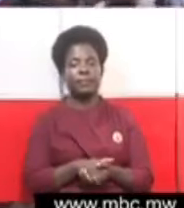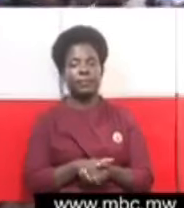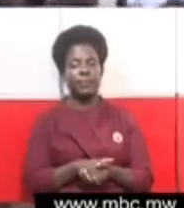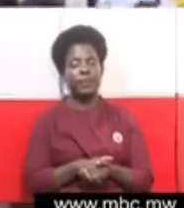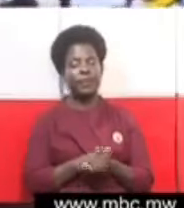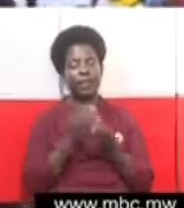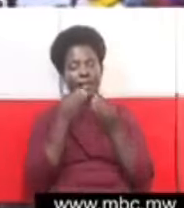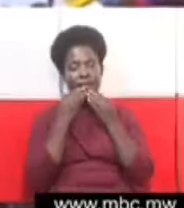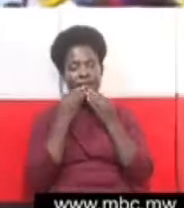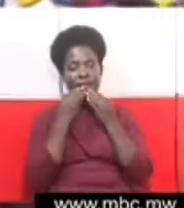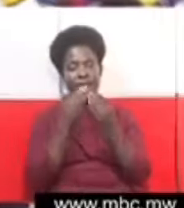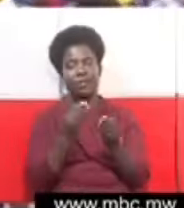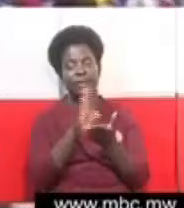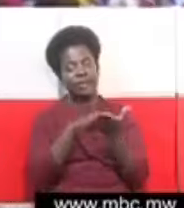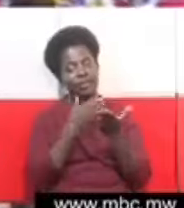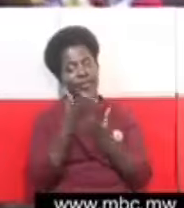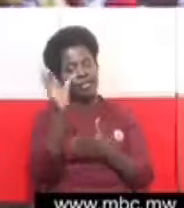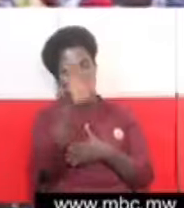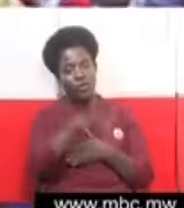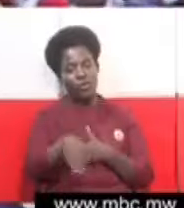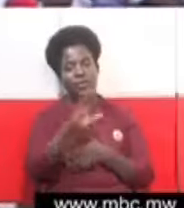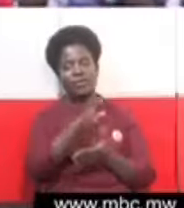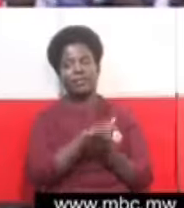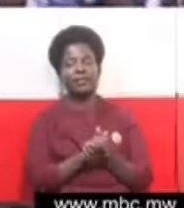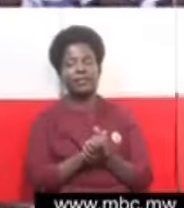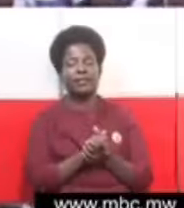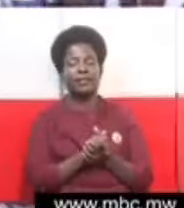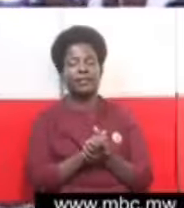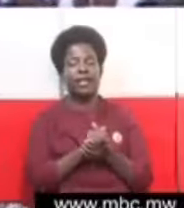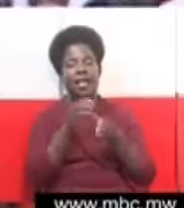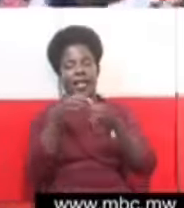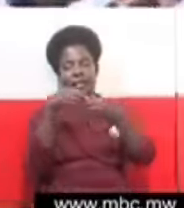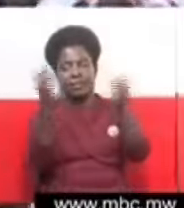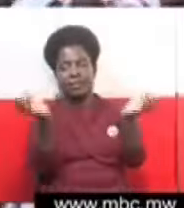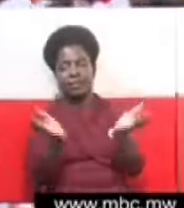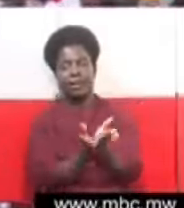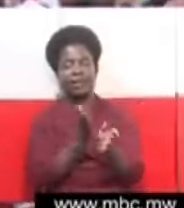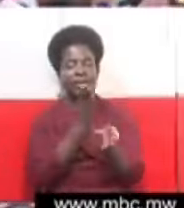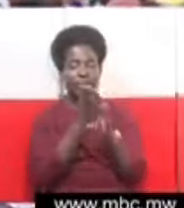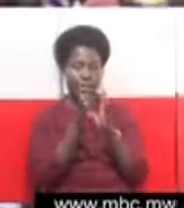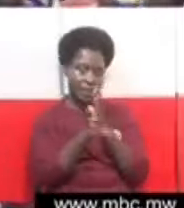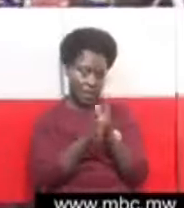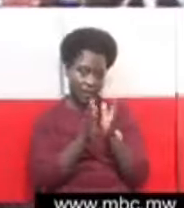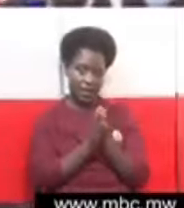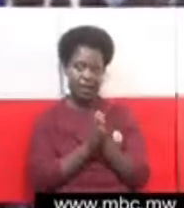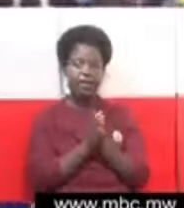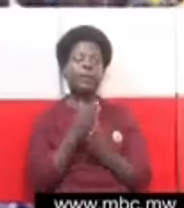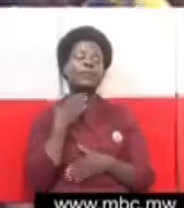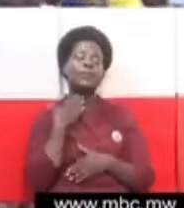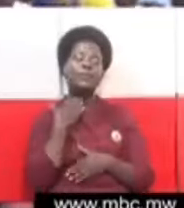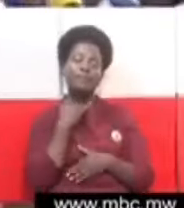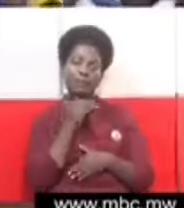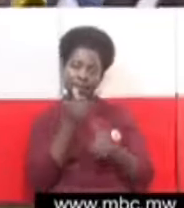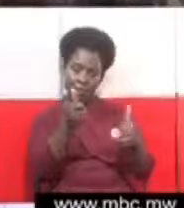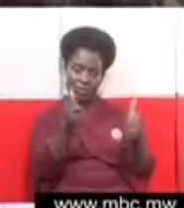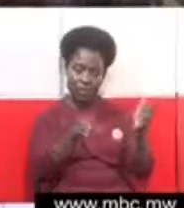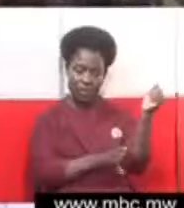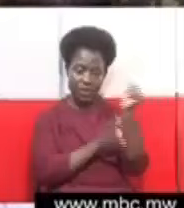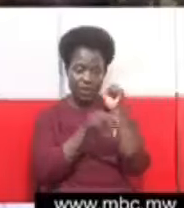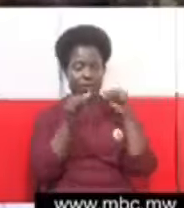Zikomo chifukwa cha nonse azipani zosiyana-siyana amene mmalifunira dziko lino